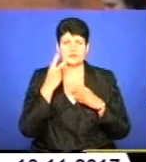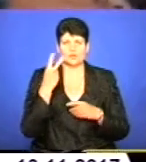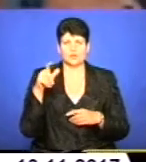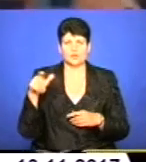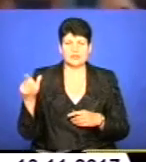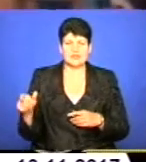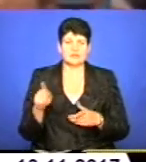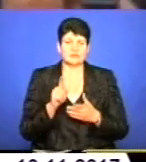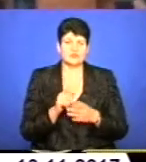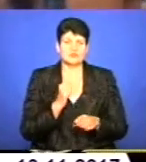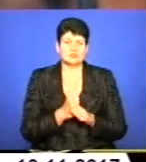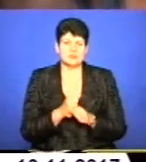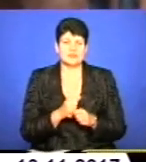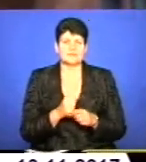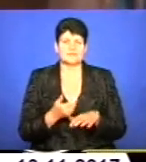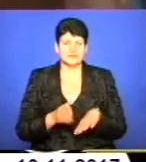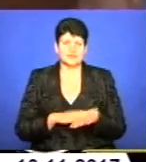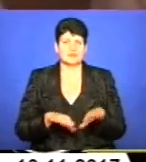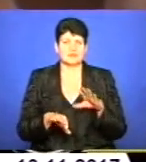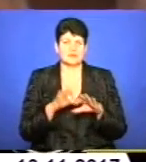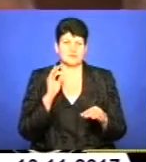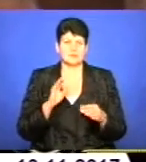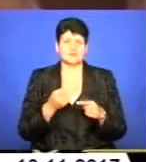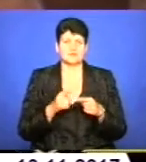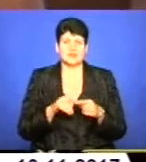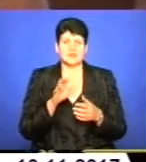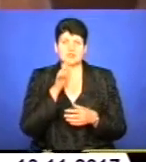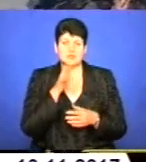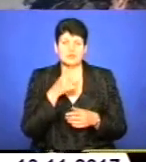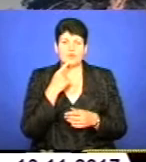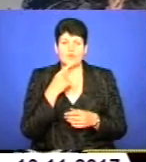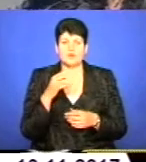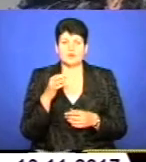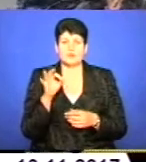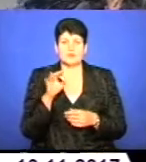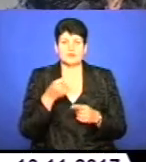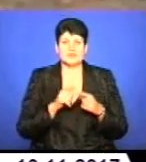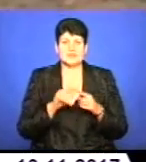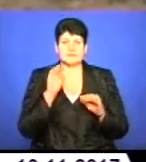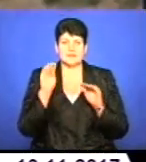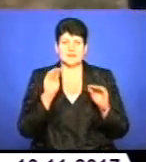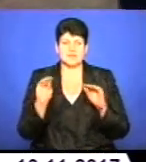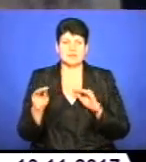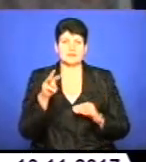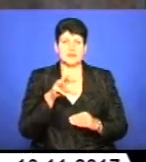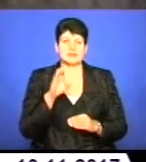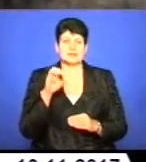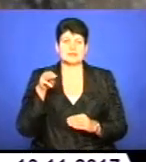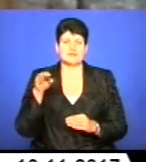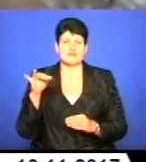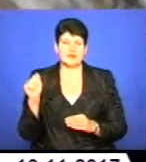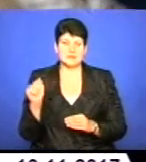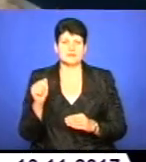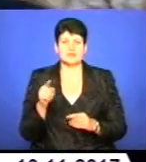мусять зробити непростий вибір в умовах героїчного часу. Так говорить про свій фільм режисер Марина Степанська. Стрічка філософська.